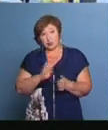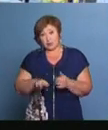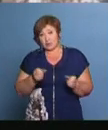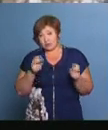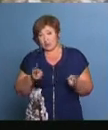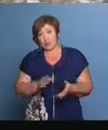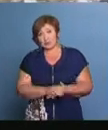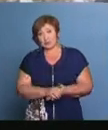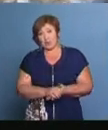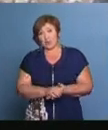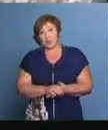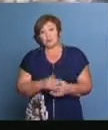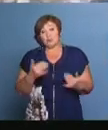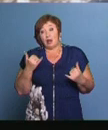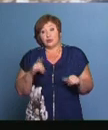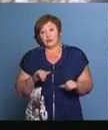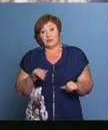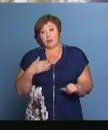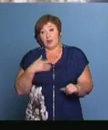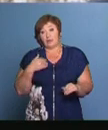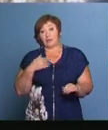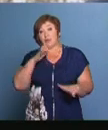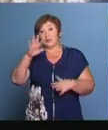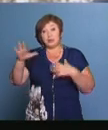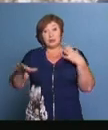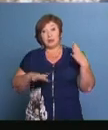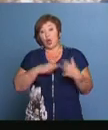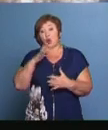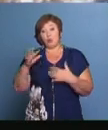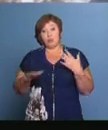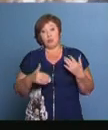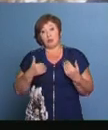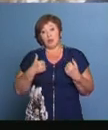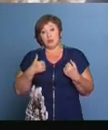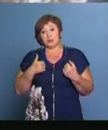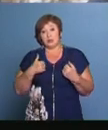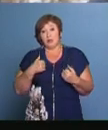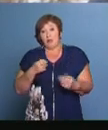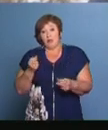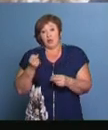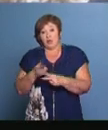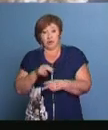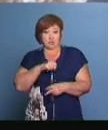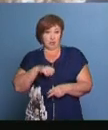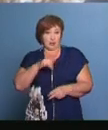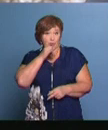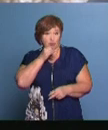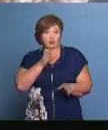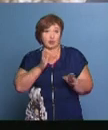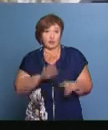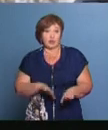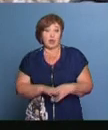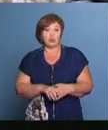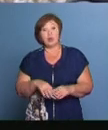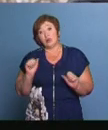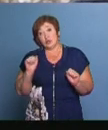В основном людям не нравится. Чисто вот из вот этого вот объема пара. Что говорят, когда